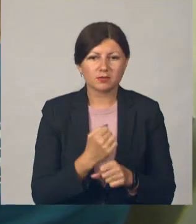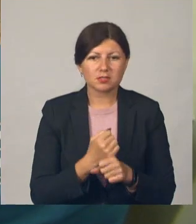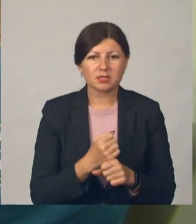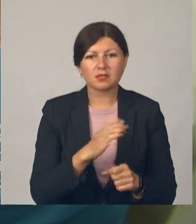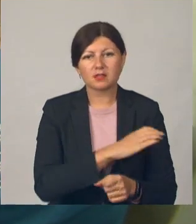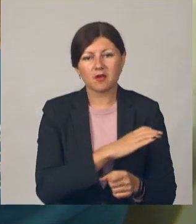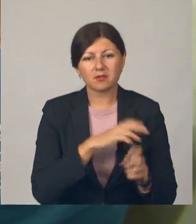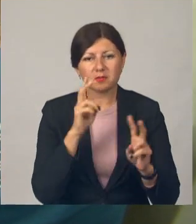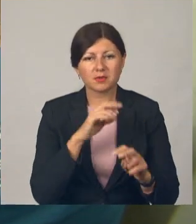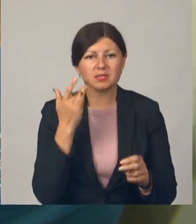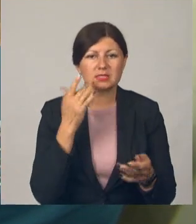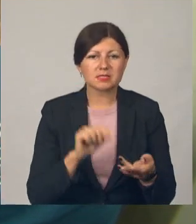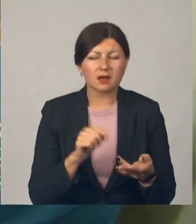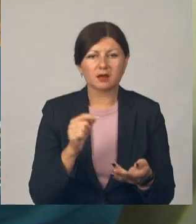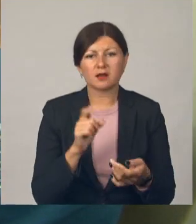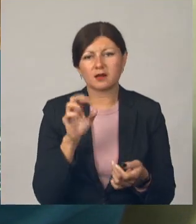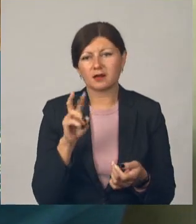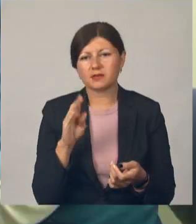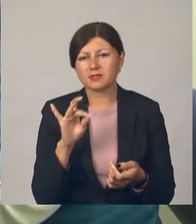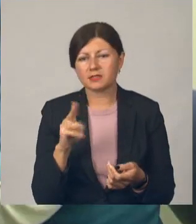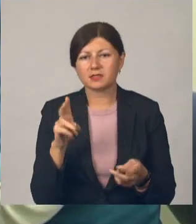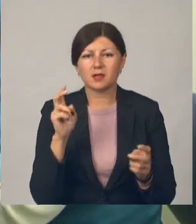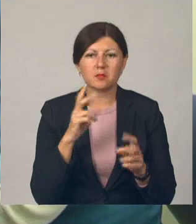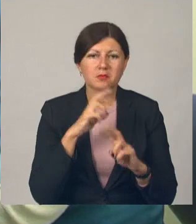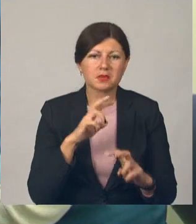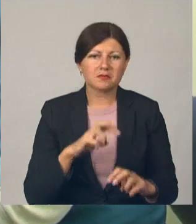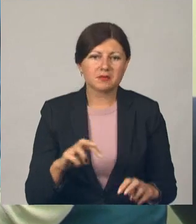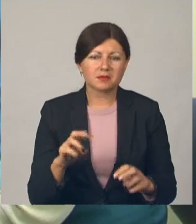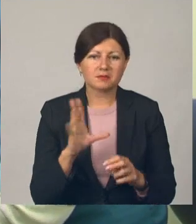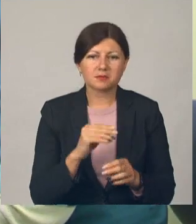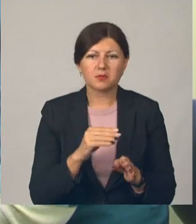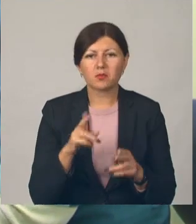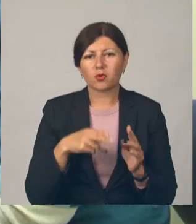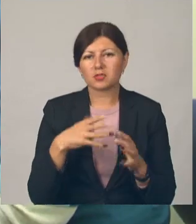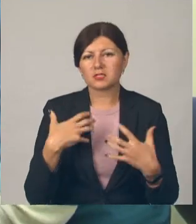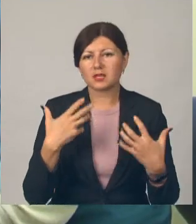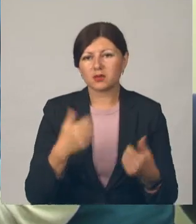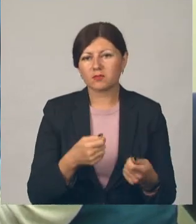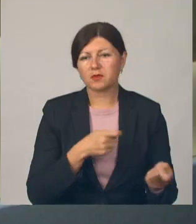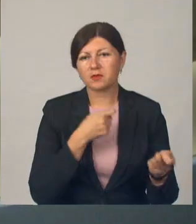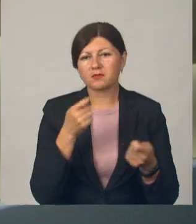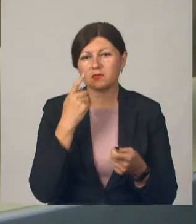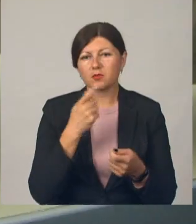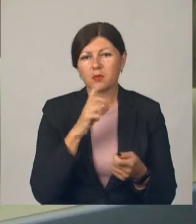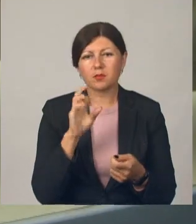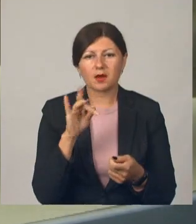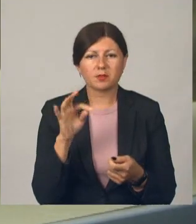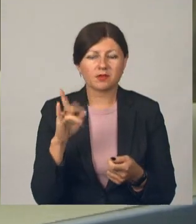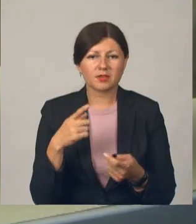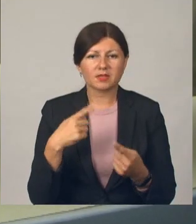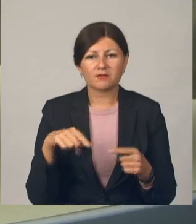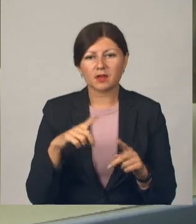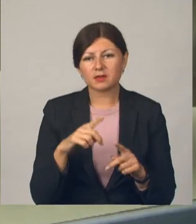измерения давления, уровня сахара и холестерина, осмотр на дерматоскопе. Поезд здоровья привез в губкинское село Бабровы дворы